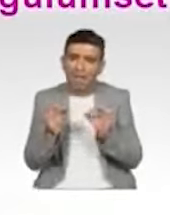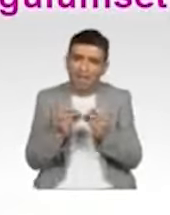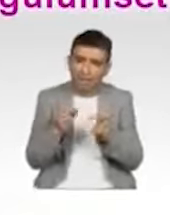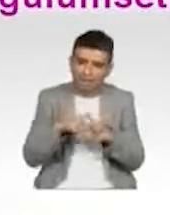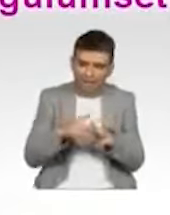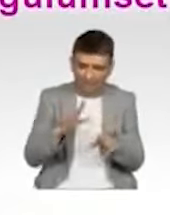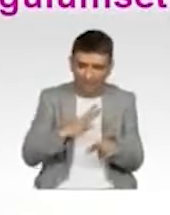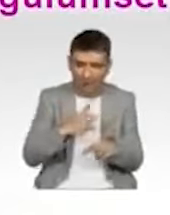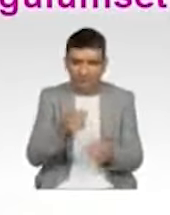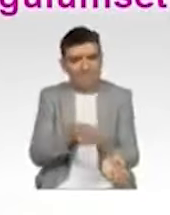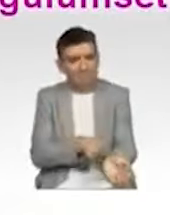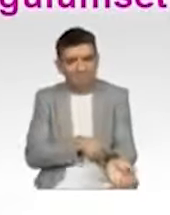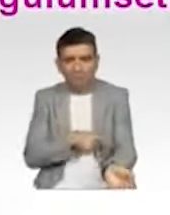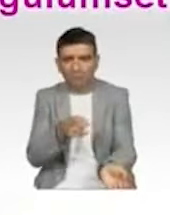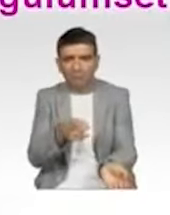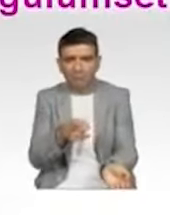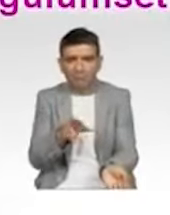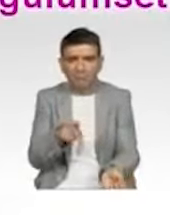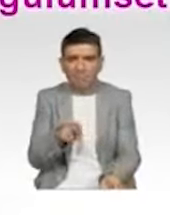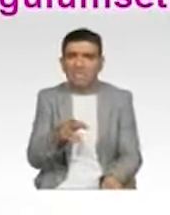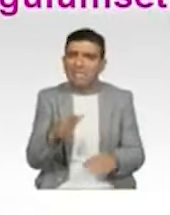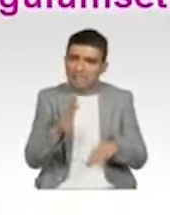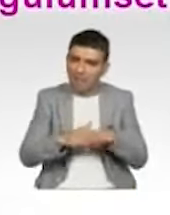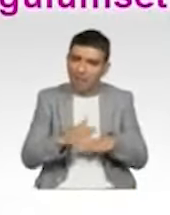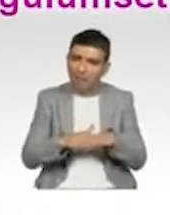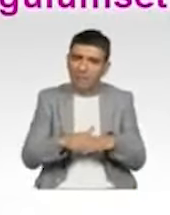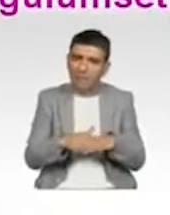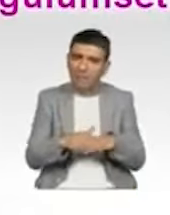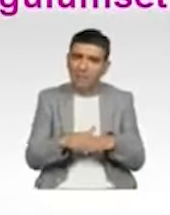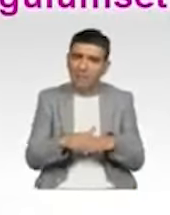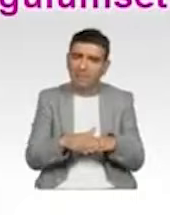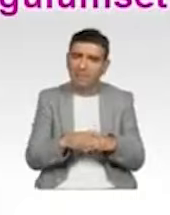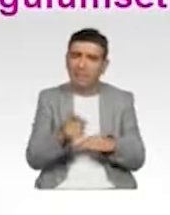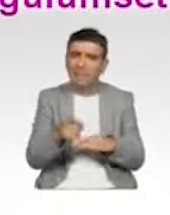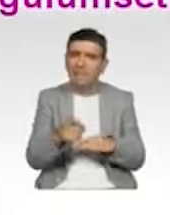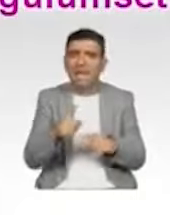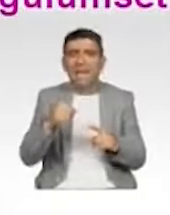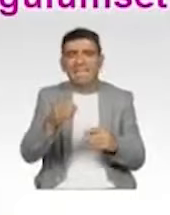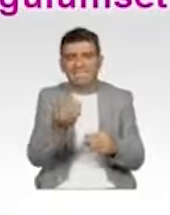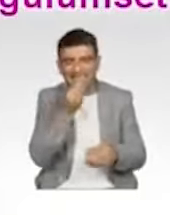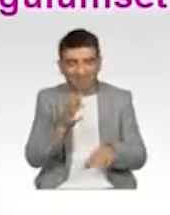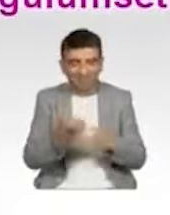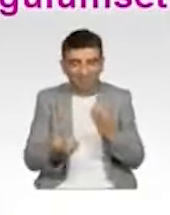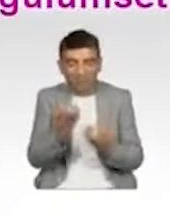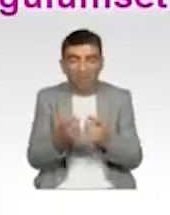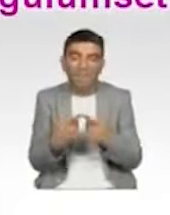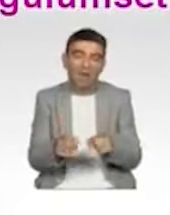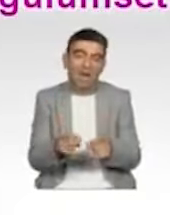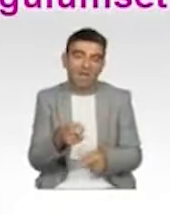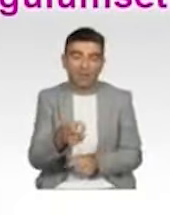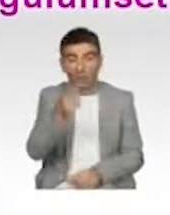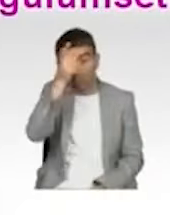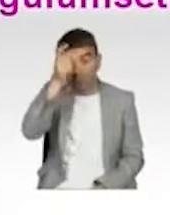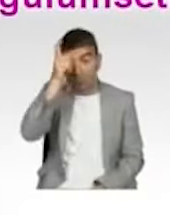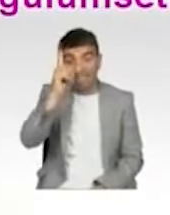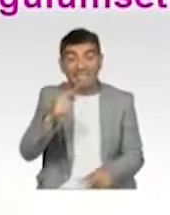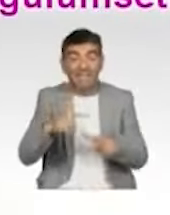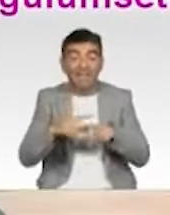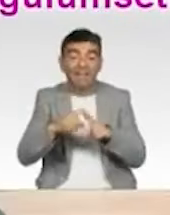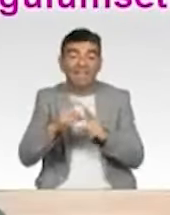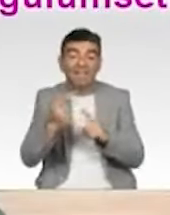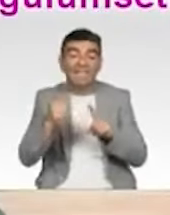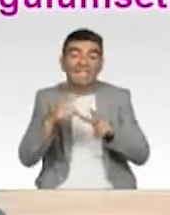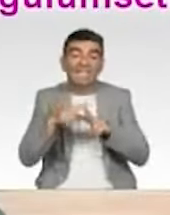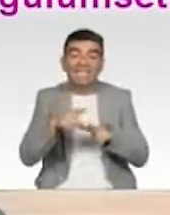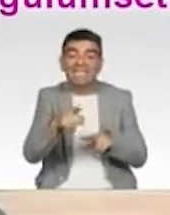var. Bu kelle paça var mı? Var. Sadece yaptığımız tarif şekli tarifi farklı. Tarifi farklı, aynen. Tarifi farklı. Peki mesela, Türkiye'de ilk Fadile'yi nereye,